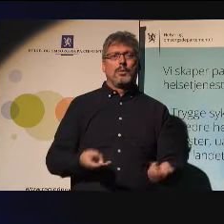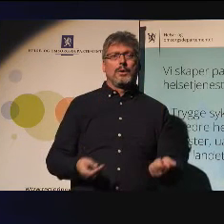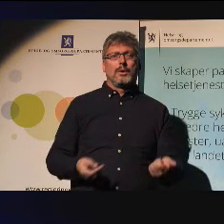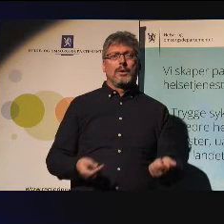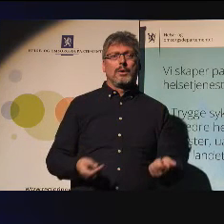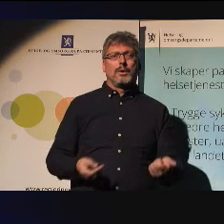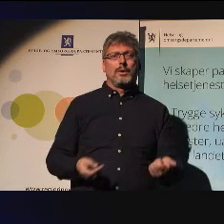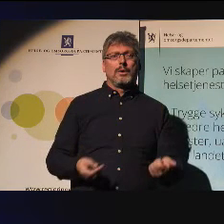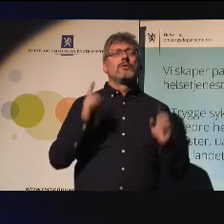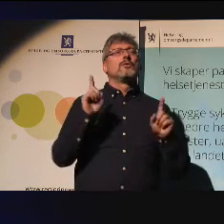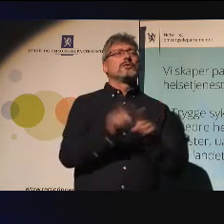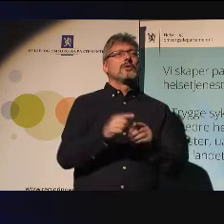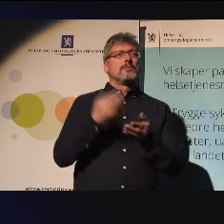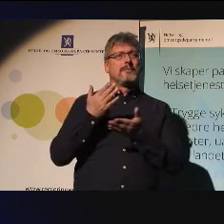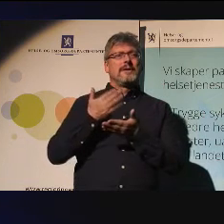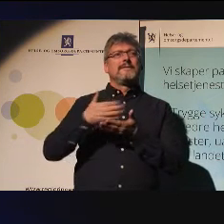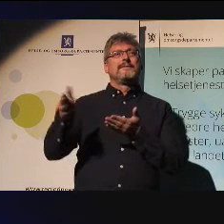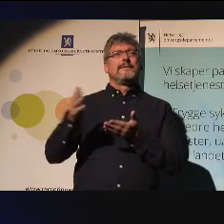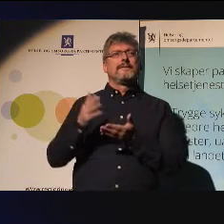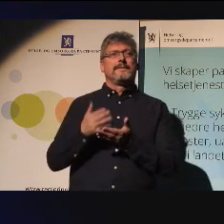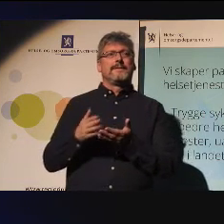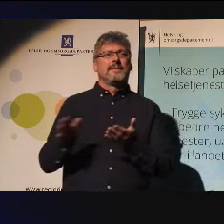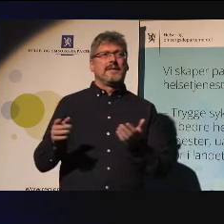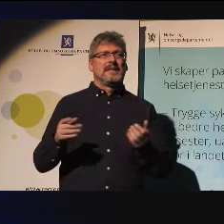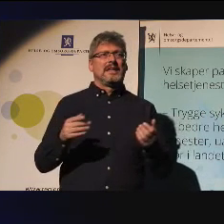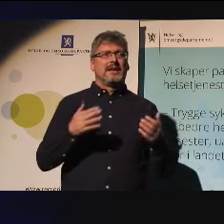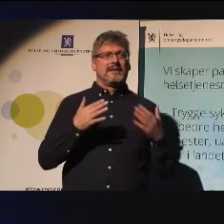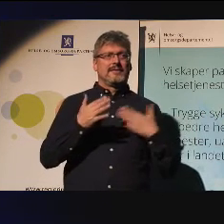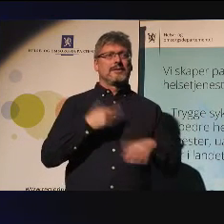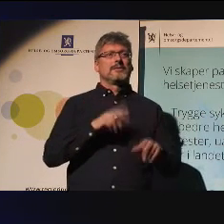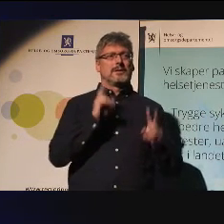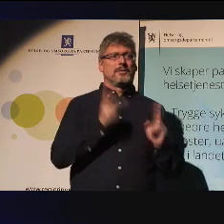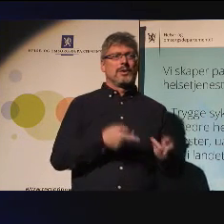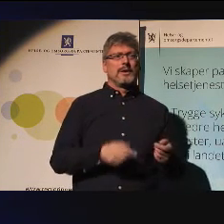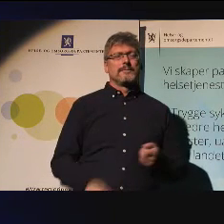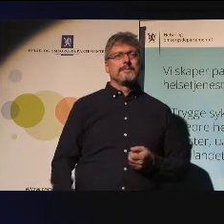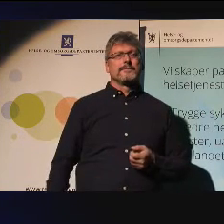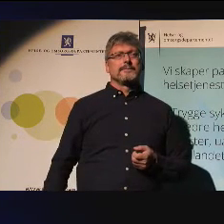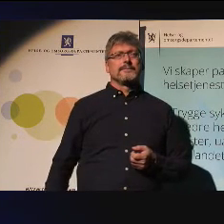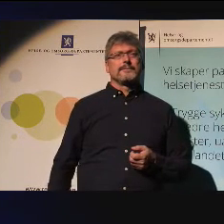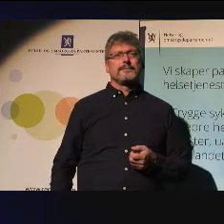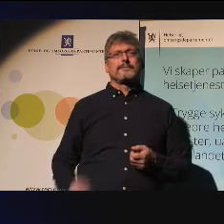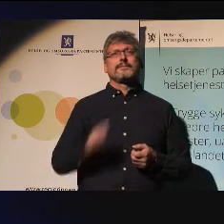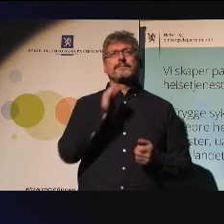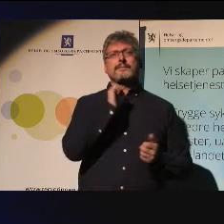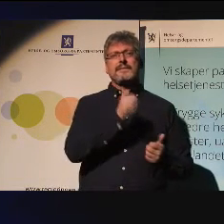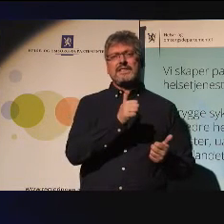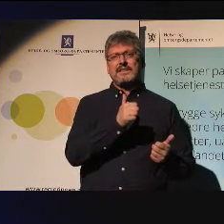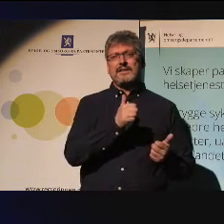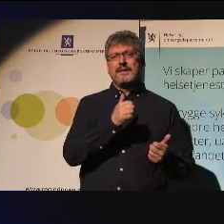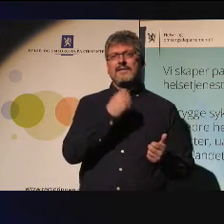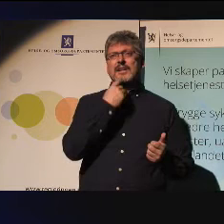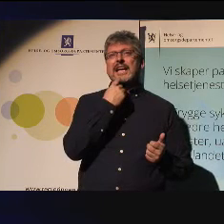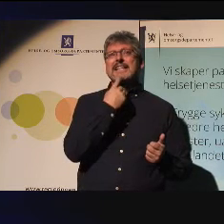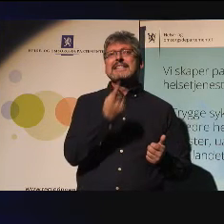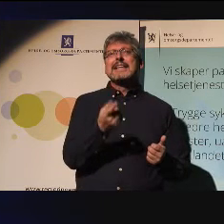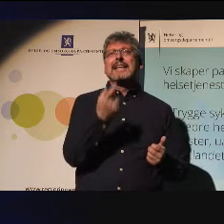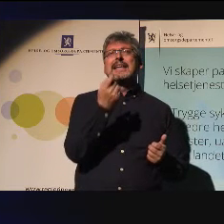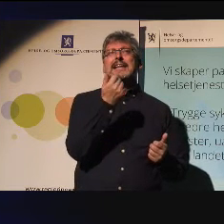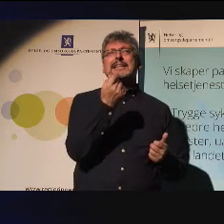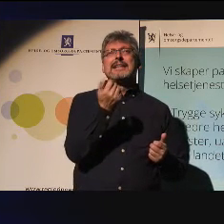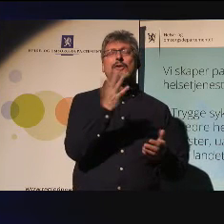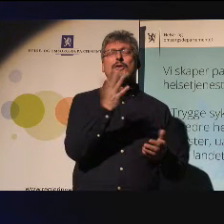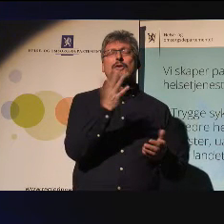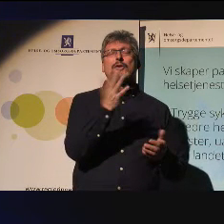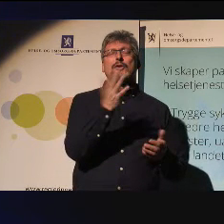og så har vi fjernet de som så veldig fancy ut, men som var umulig å bruke. Og jeg skal derfor nå fortelle dere litt om de